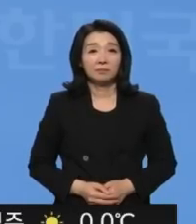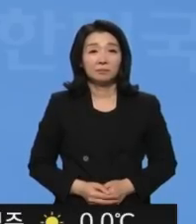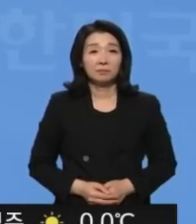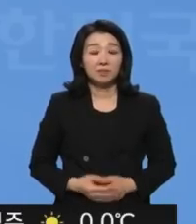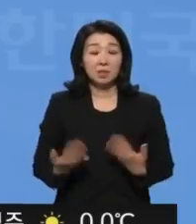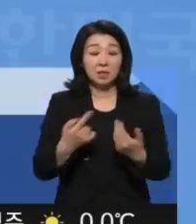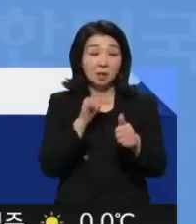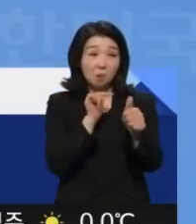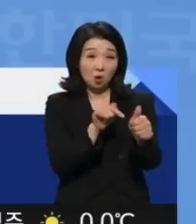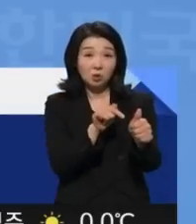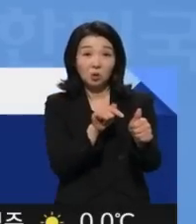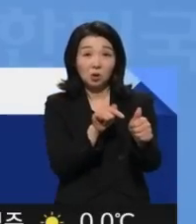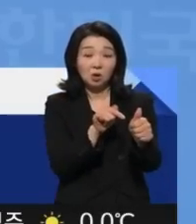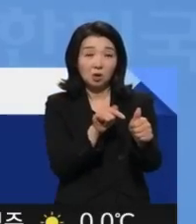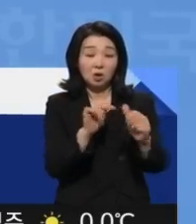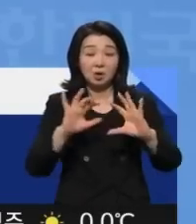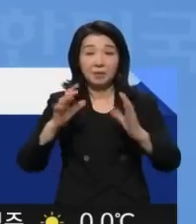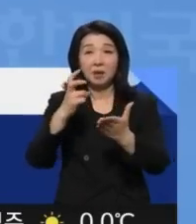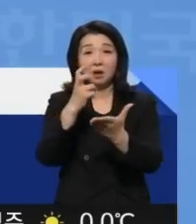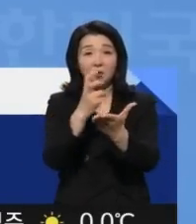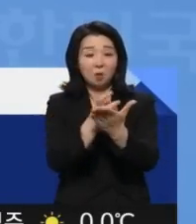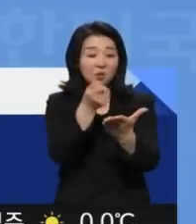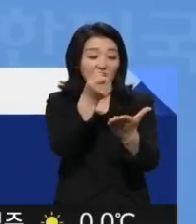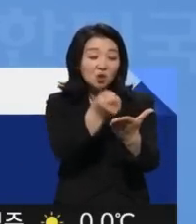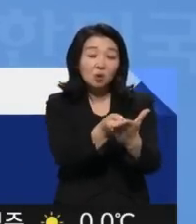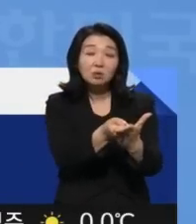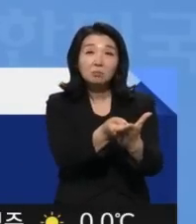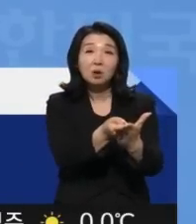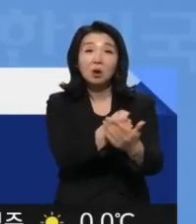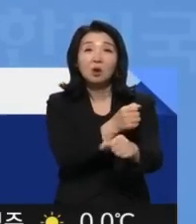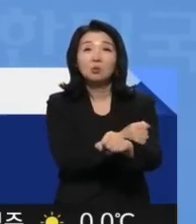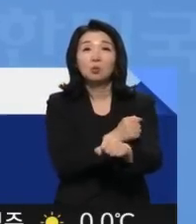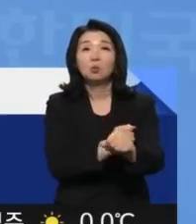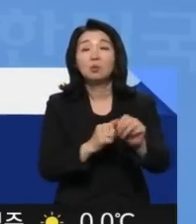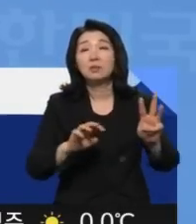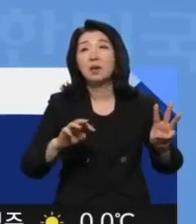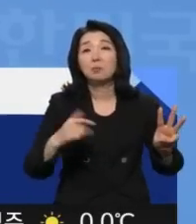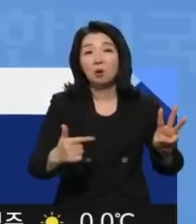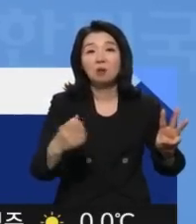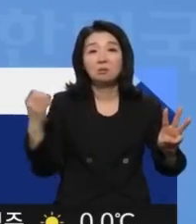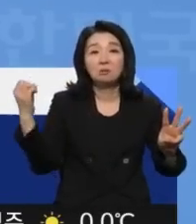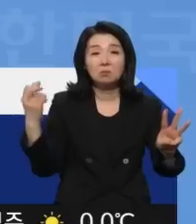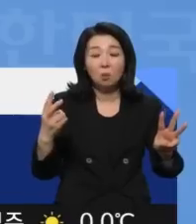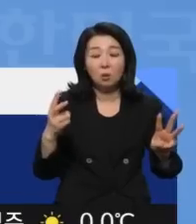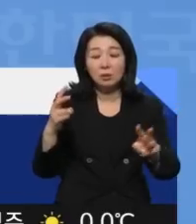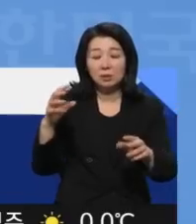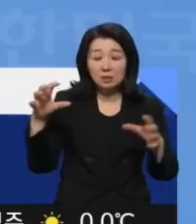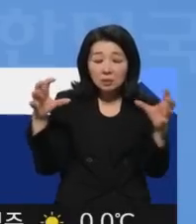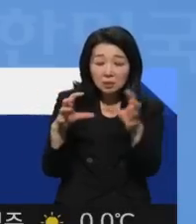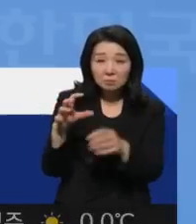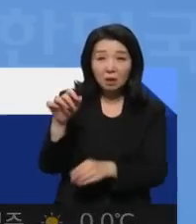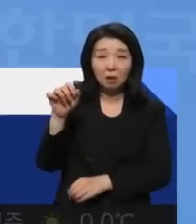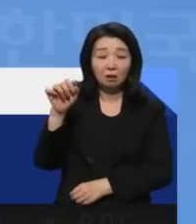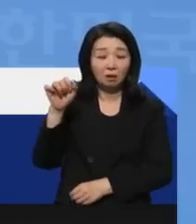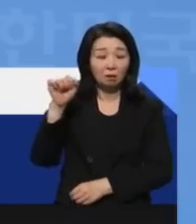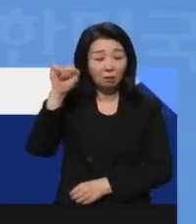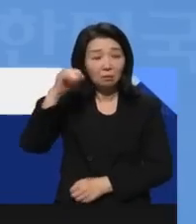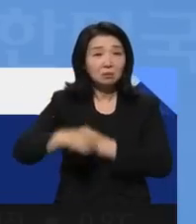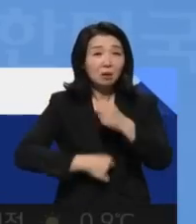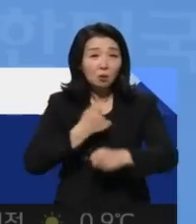업무 개시 명령은 헌법이 정하고 있는 노동 3권, 집회 및 결사의 자유, 직업 선택의